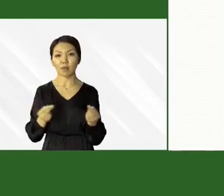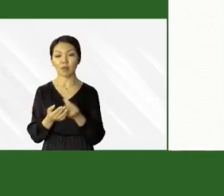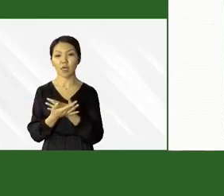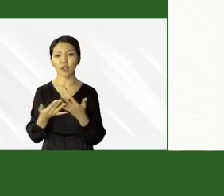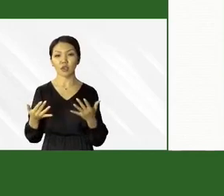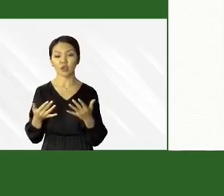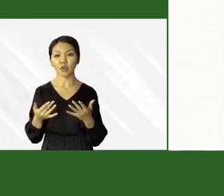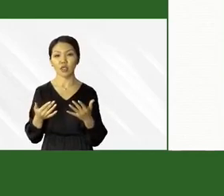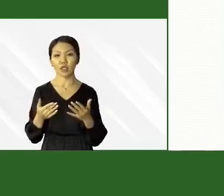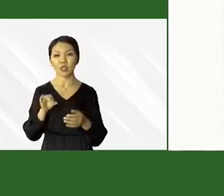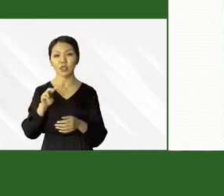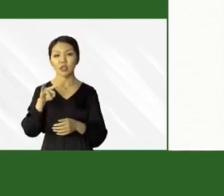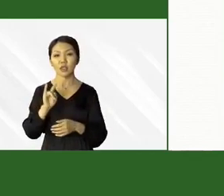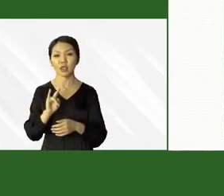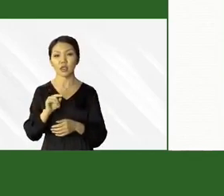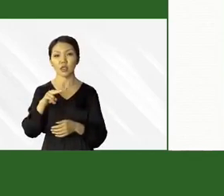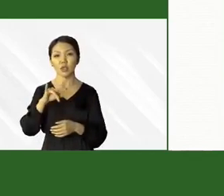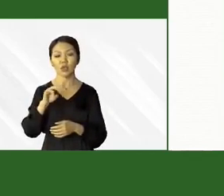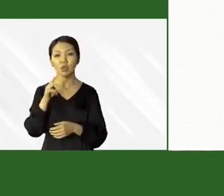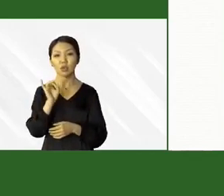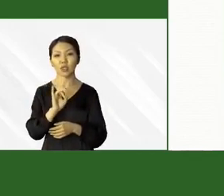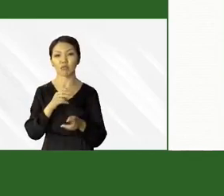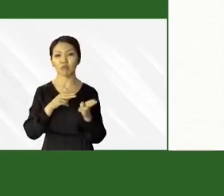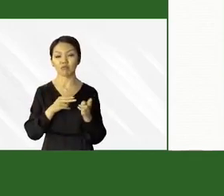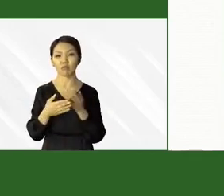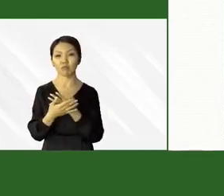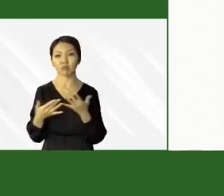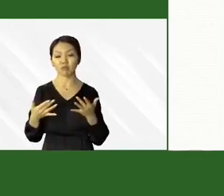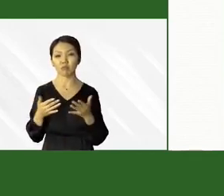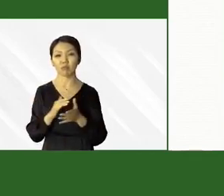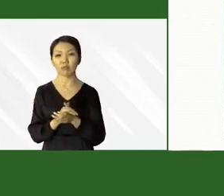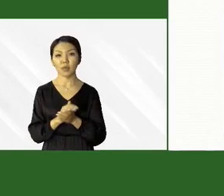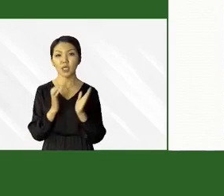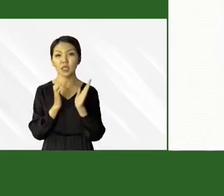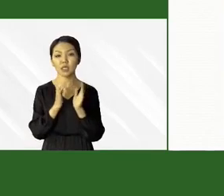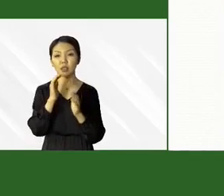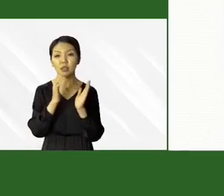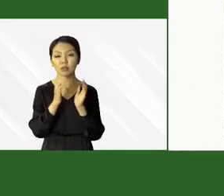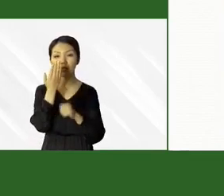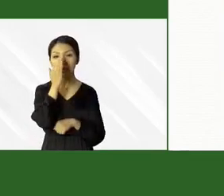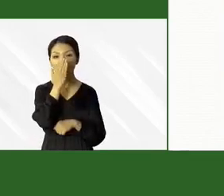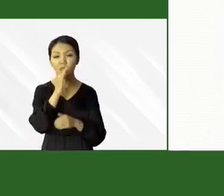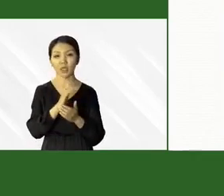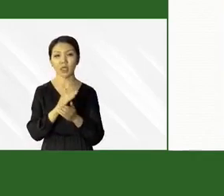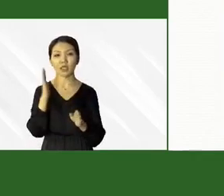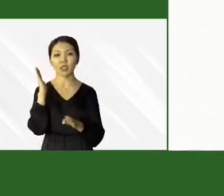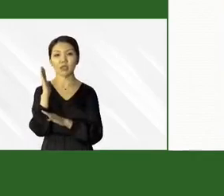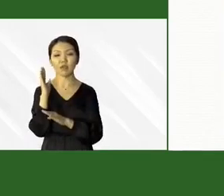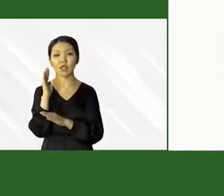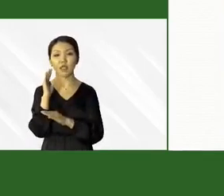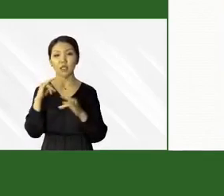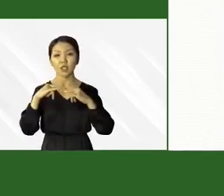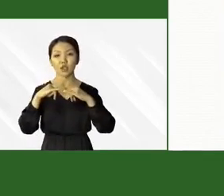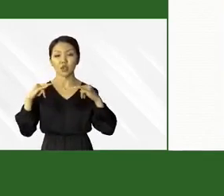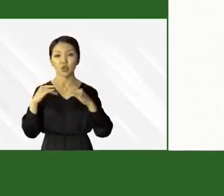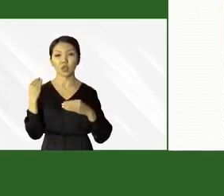костяными наконечниками, луки с обкладками из кости, зеркала, деревянные столики,